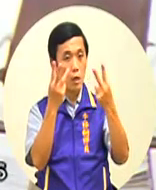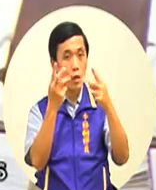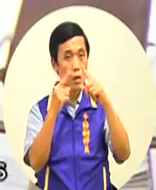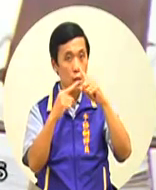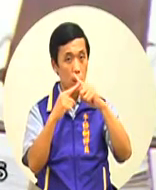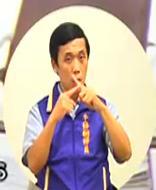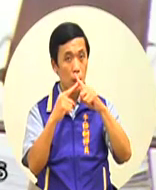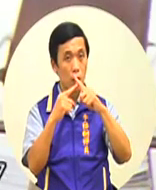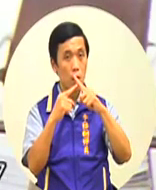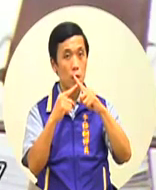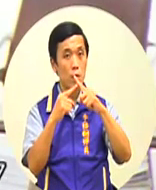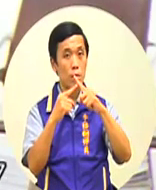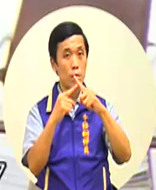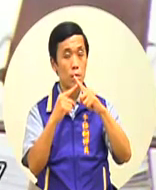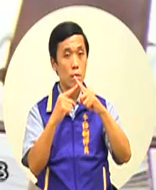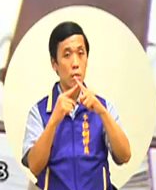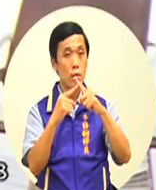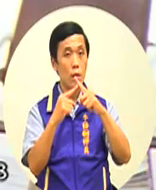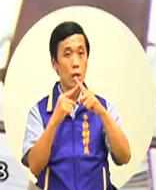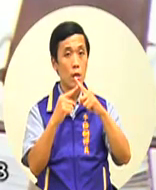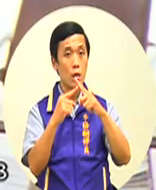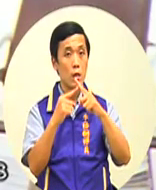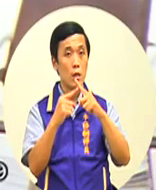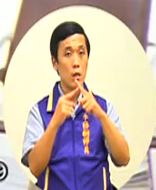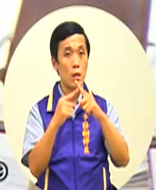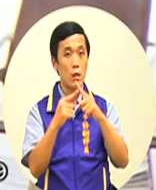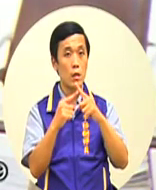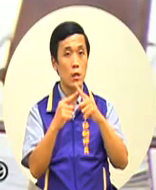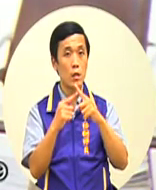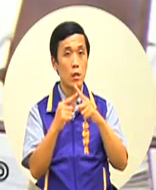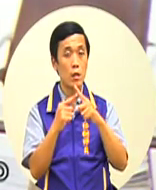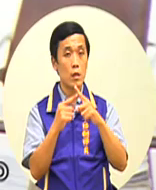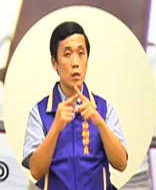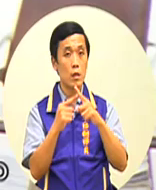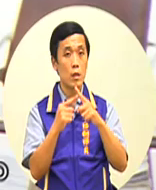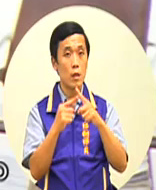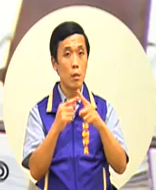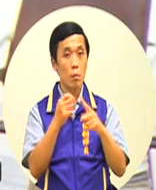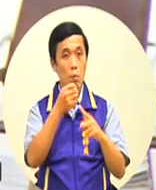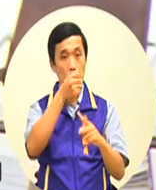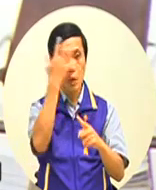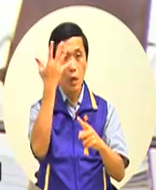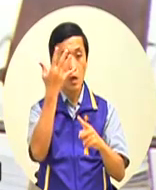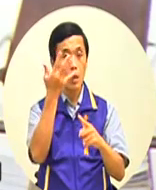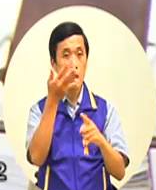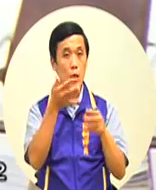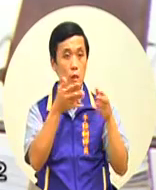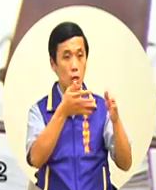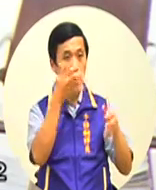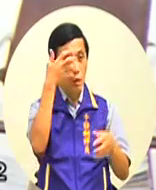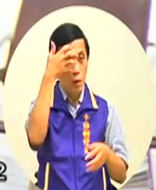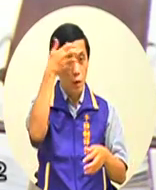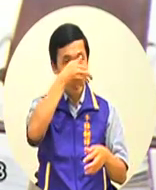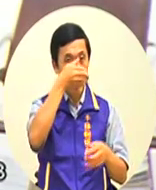3.2个人哈，就是3.2名哦，青壮年他就要负担一个老人